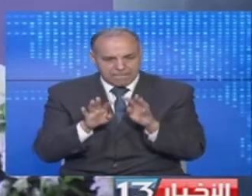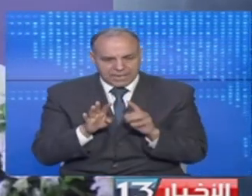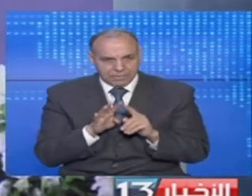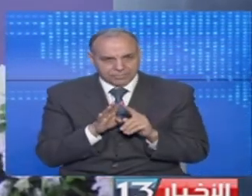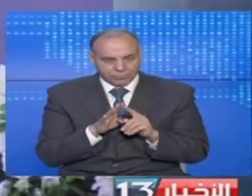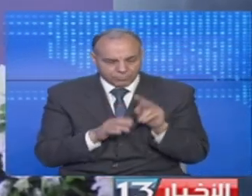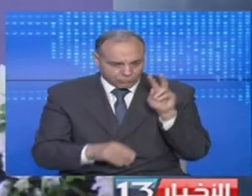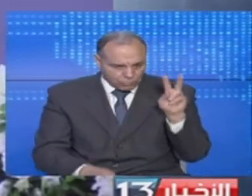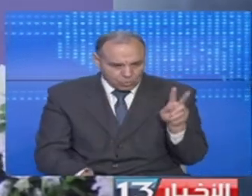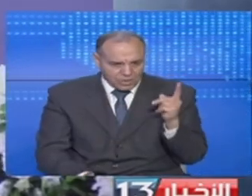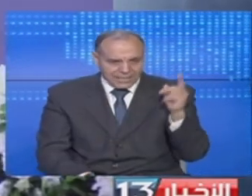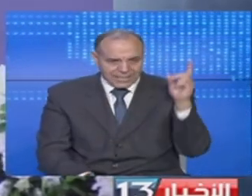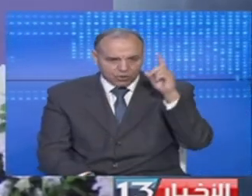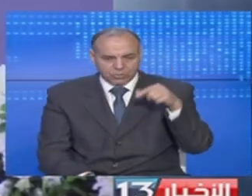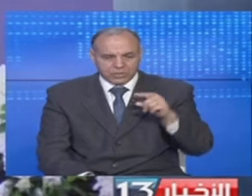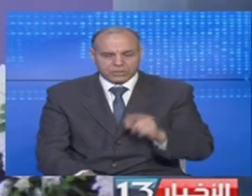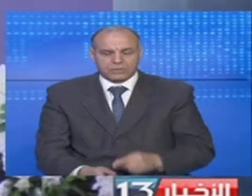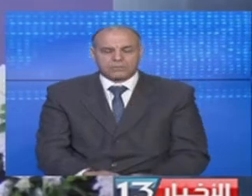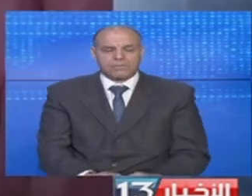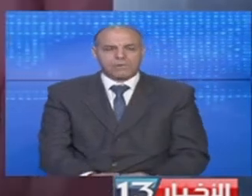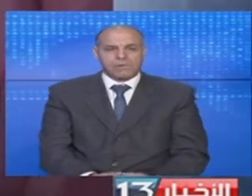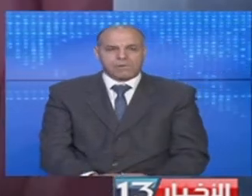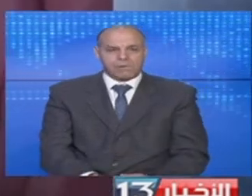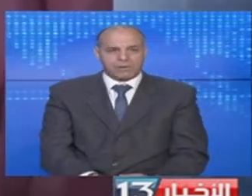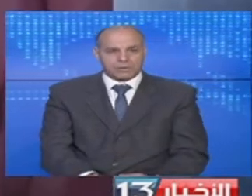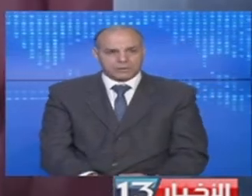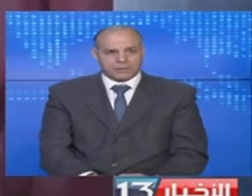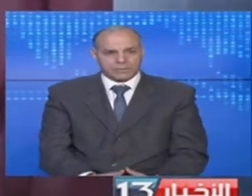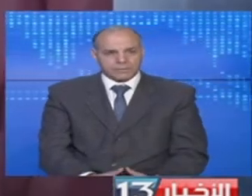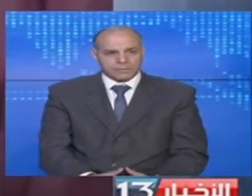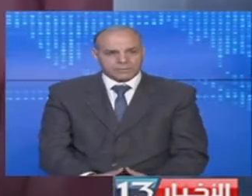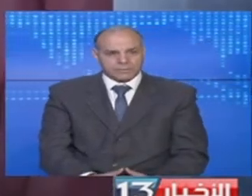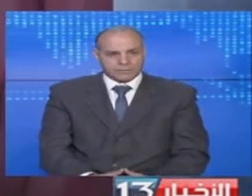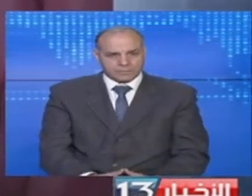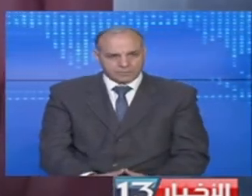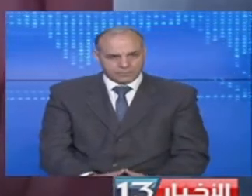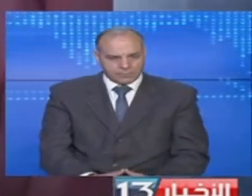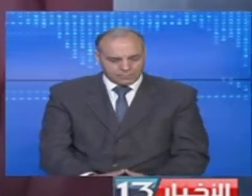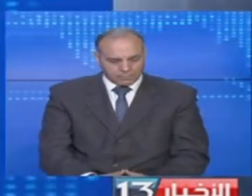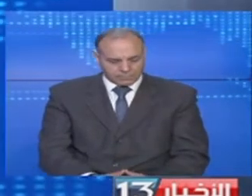إلى 21 من ديسمبر الحالي.